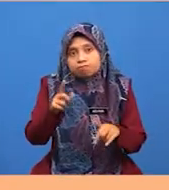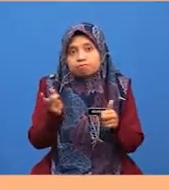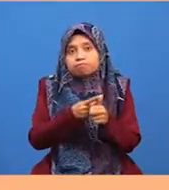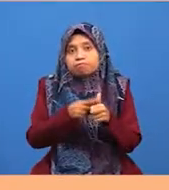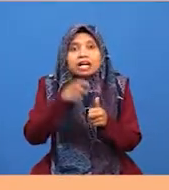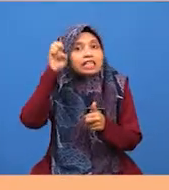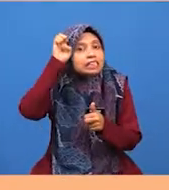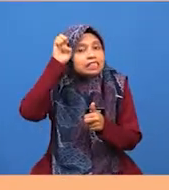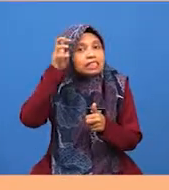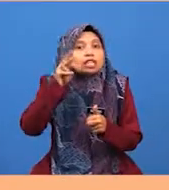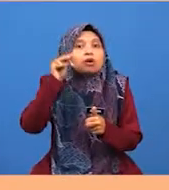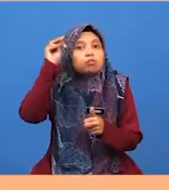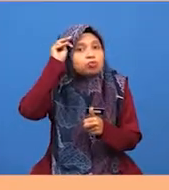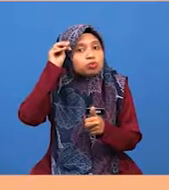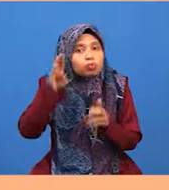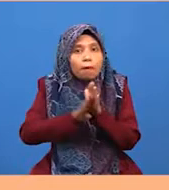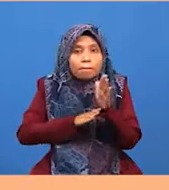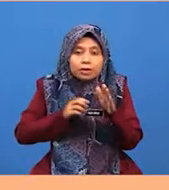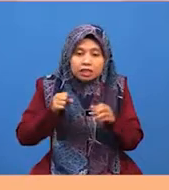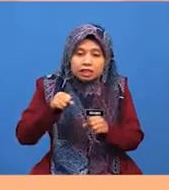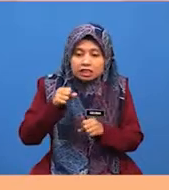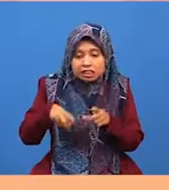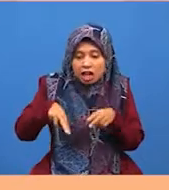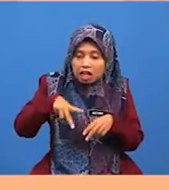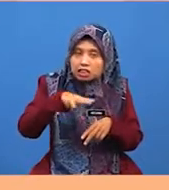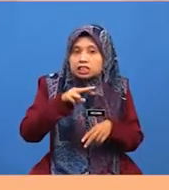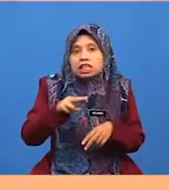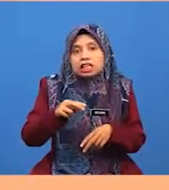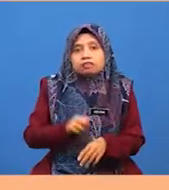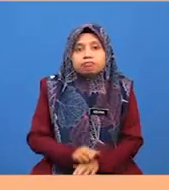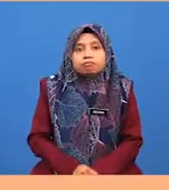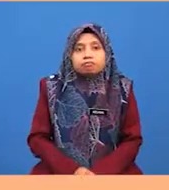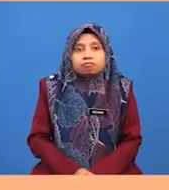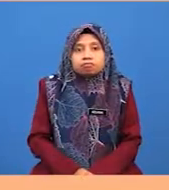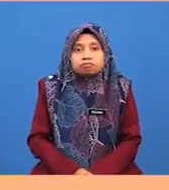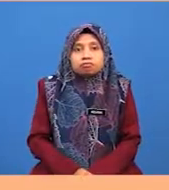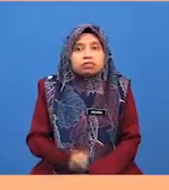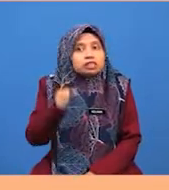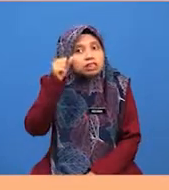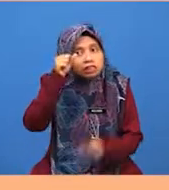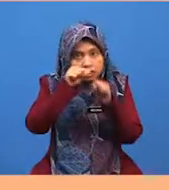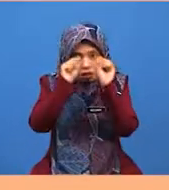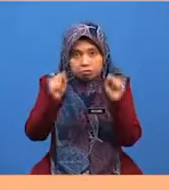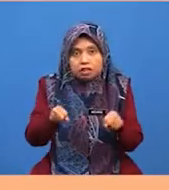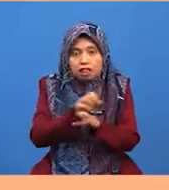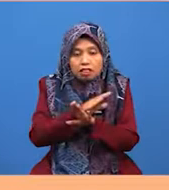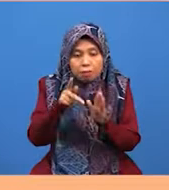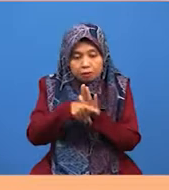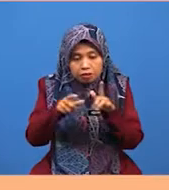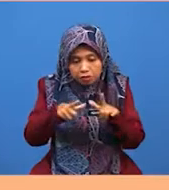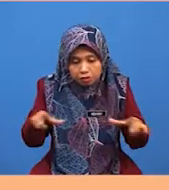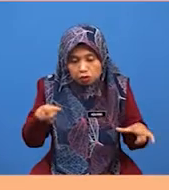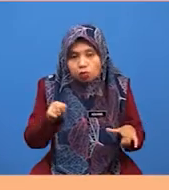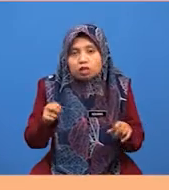Encik Mutu bersiar-siar. Subjek tanpa perluasan